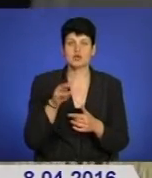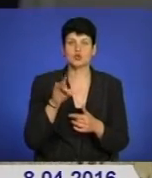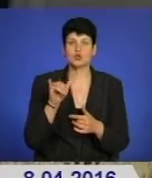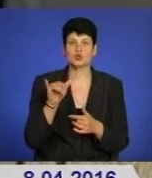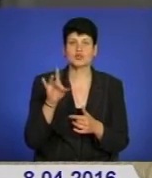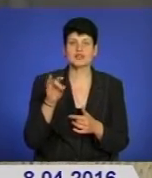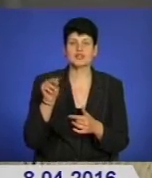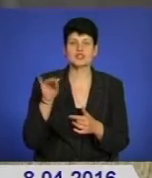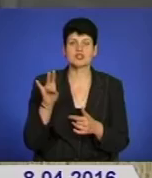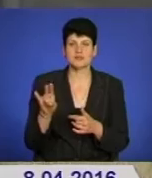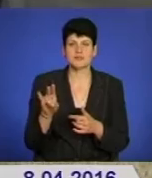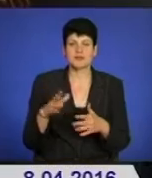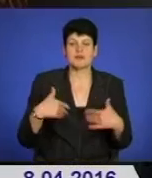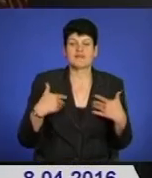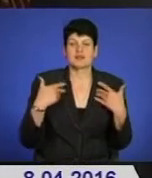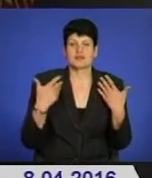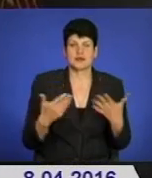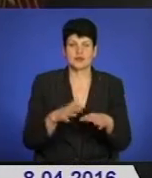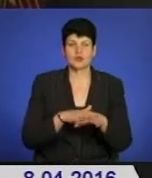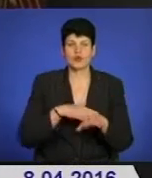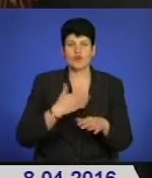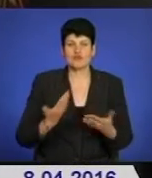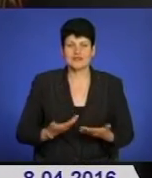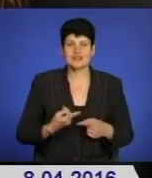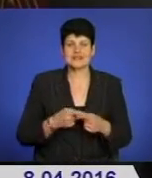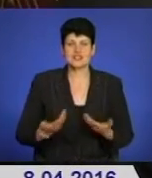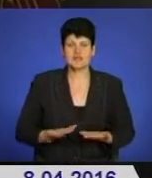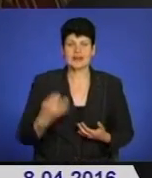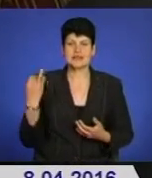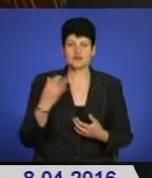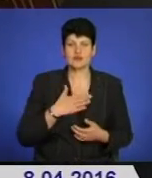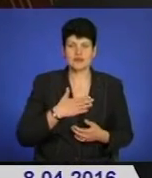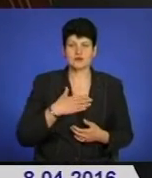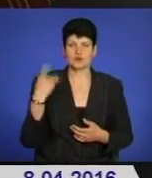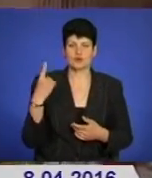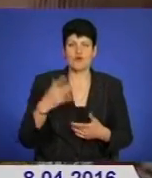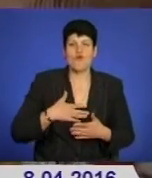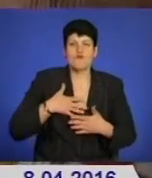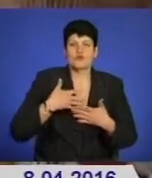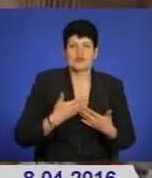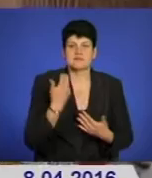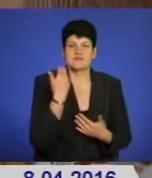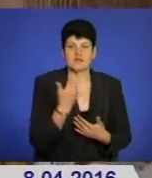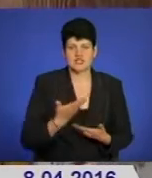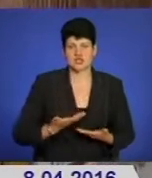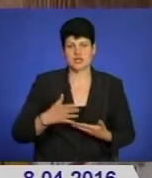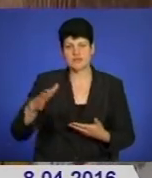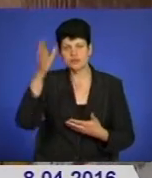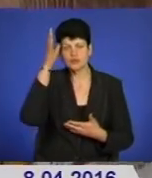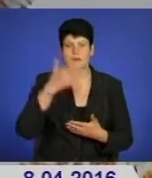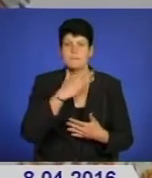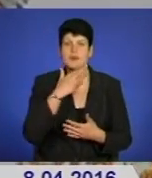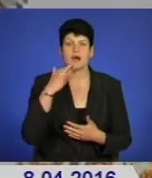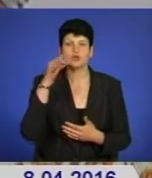зі щирими словами привітань. Довгожителі – це жива історія нашого краю. Вклоняємося вашій життєвій мудрості, багатому